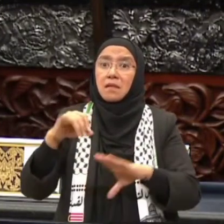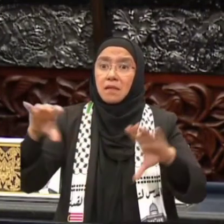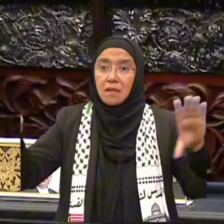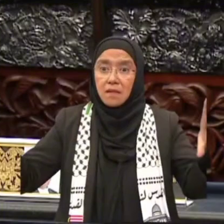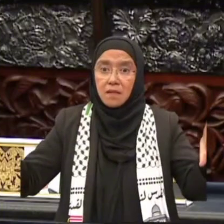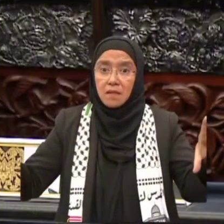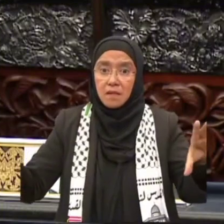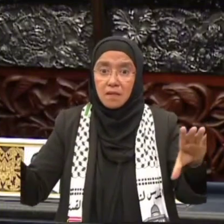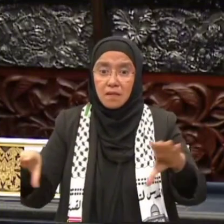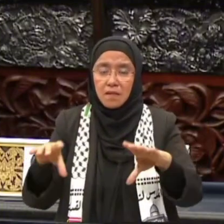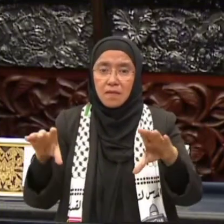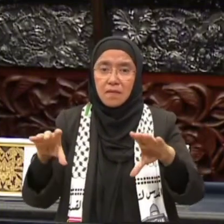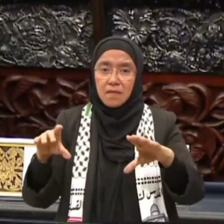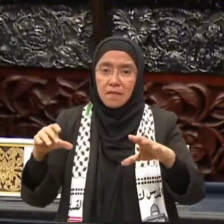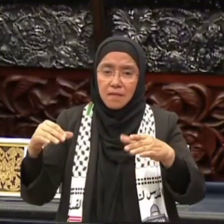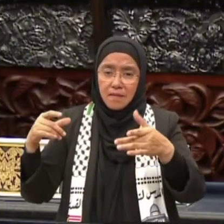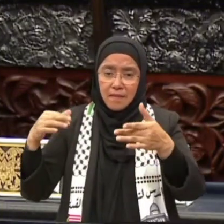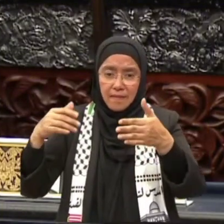PADU dibuka dan